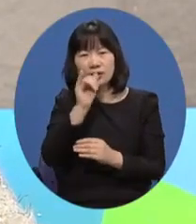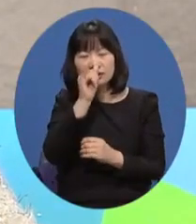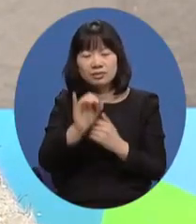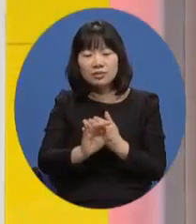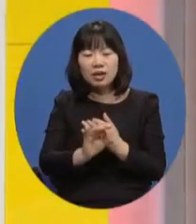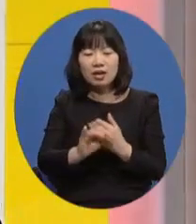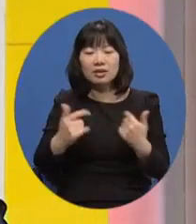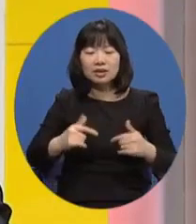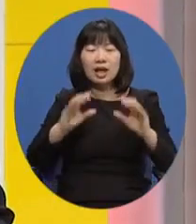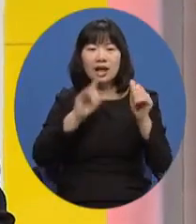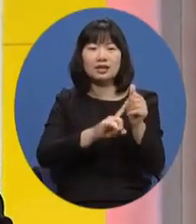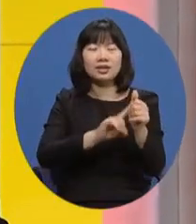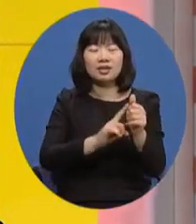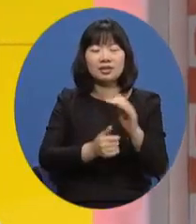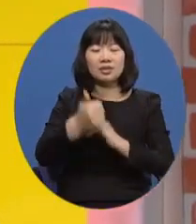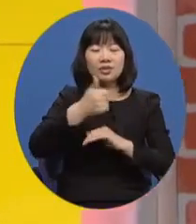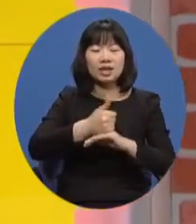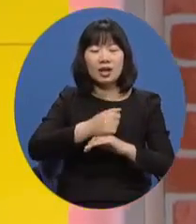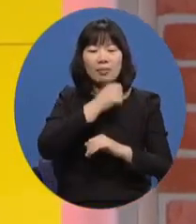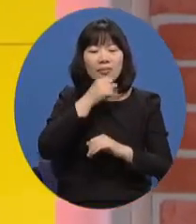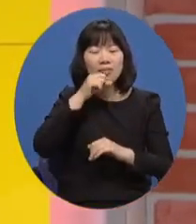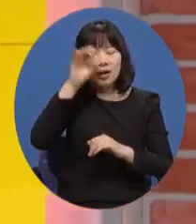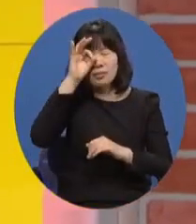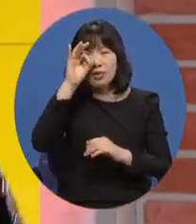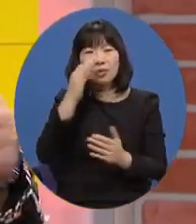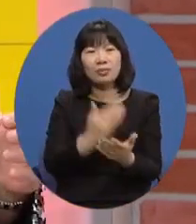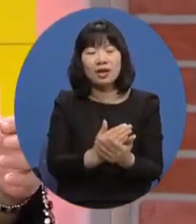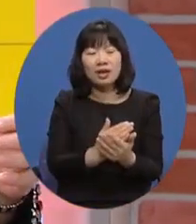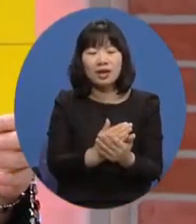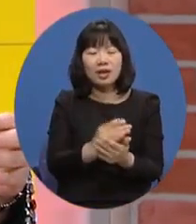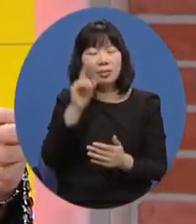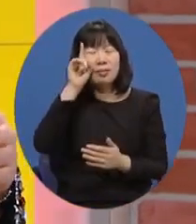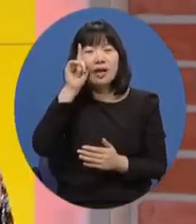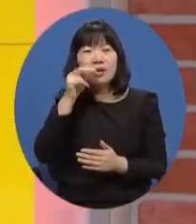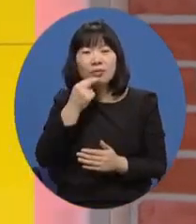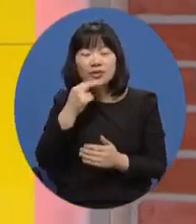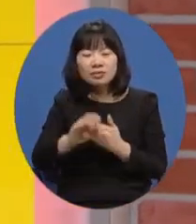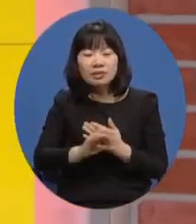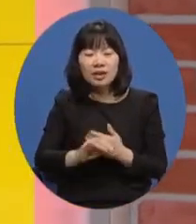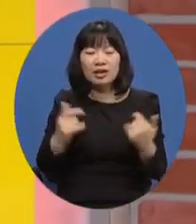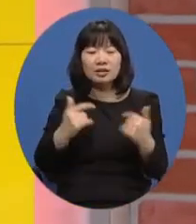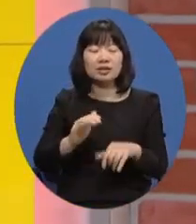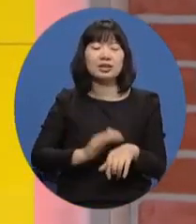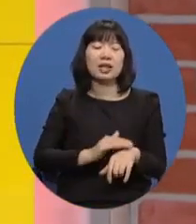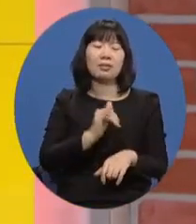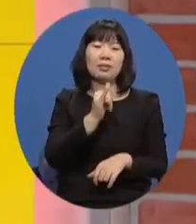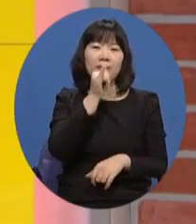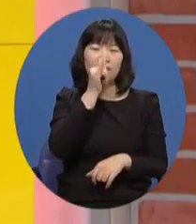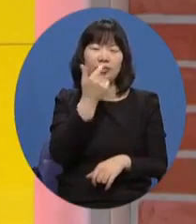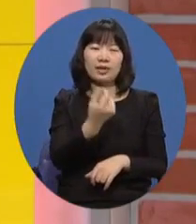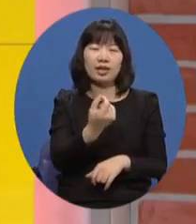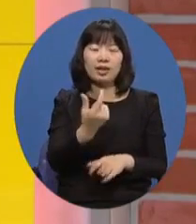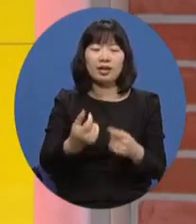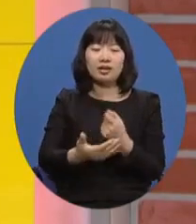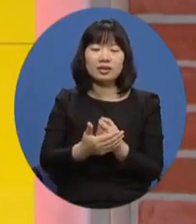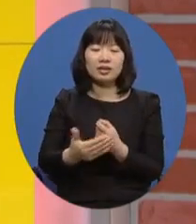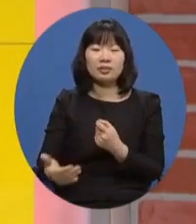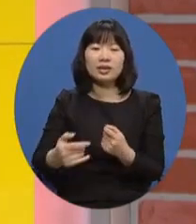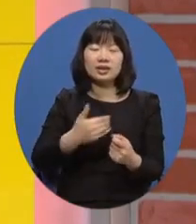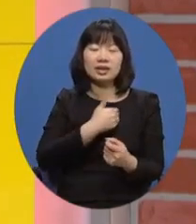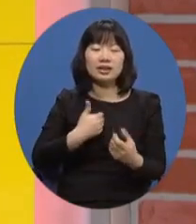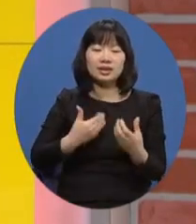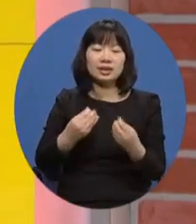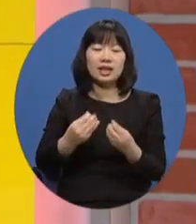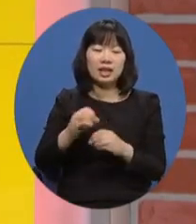늘 아이는 성취감을 맛보기보다는 늘 100이 아니면 늘 뭔가 잘못한 것 같죠. 그래서